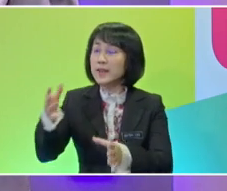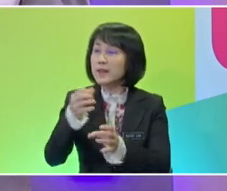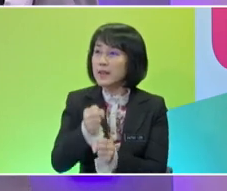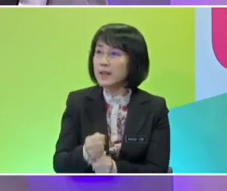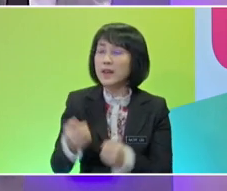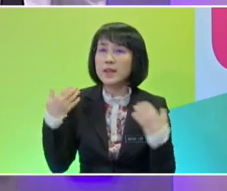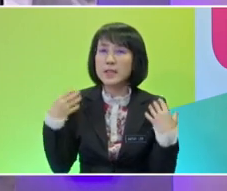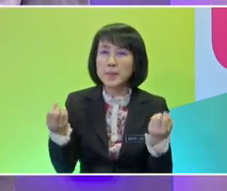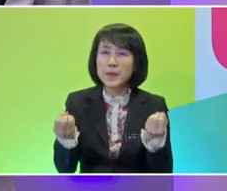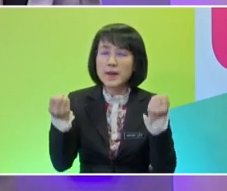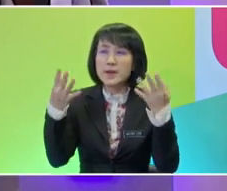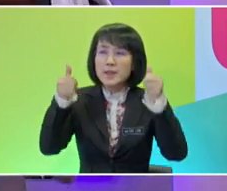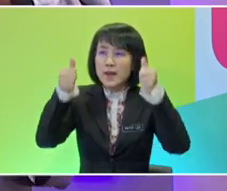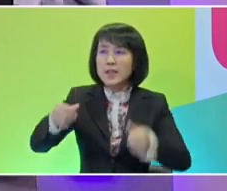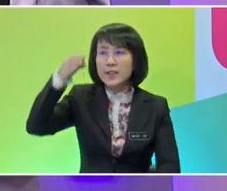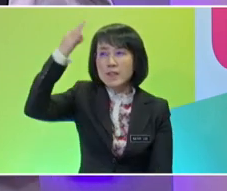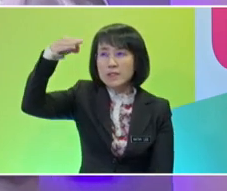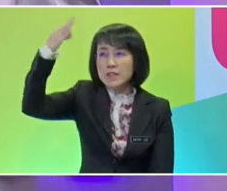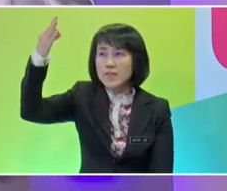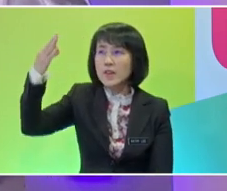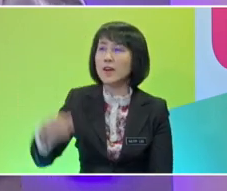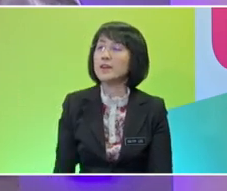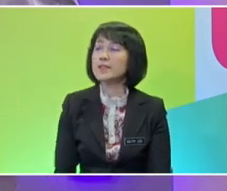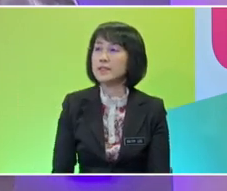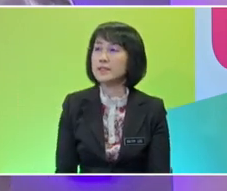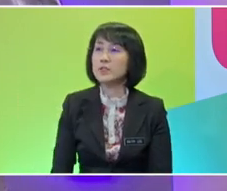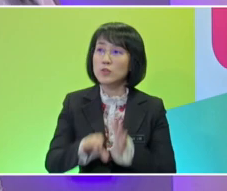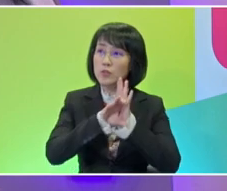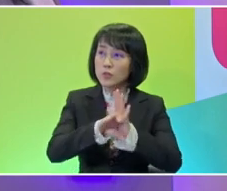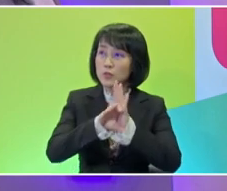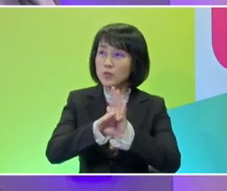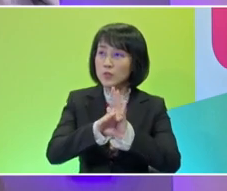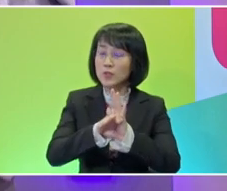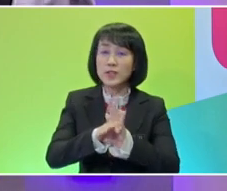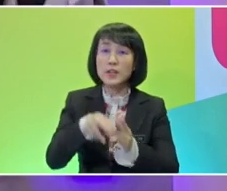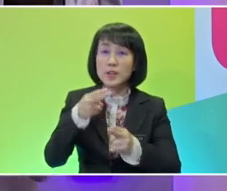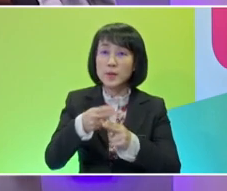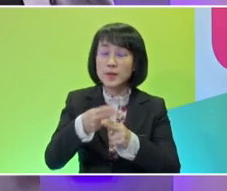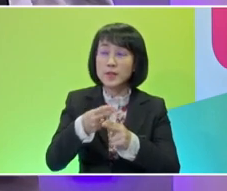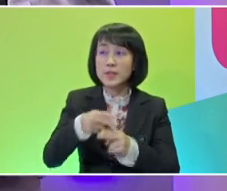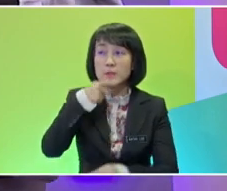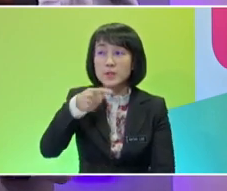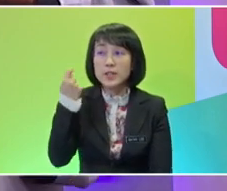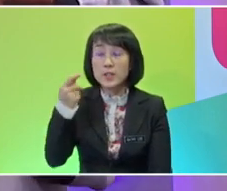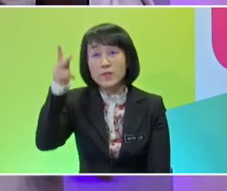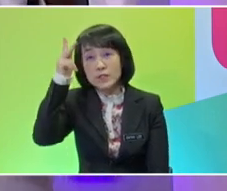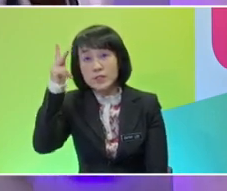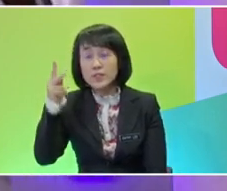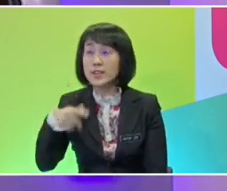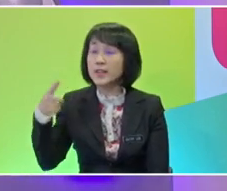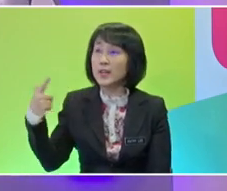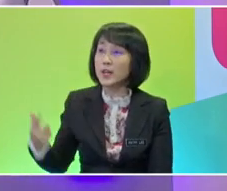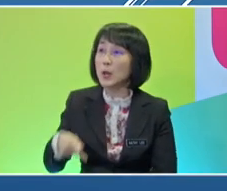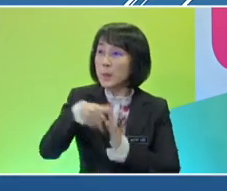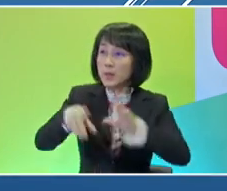ada banyak ahli-ahli falsafah yang muncul seperti nama-nama yang kita sebutkan tadi confucius dan sebagainya pendidikan di sini